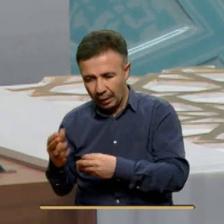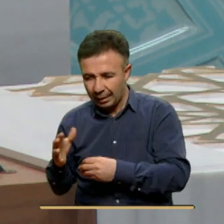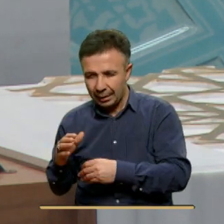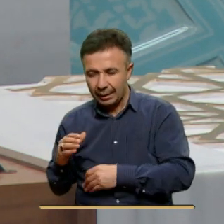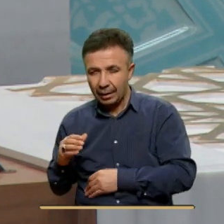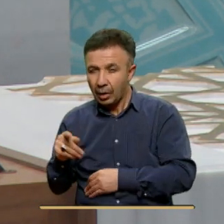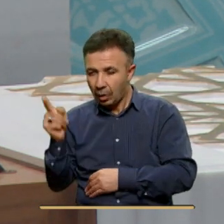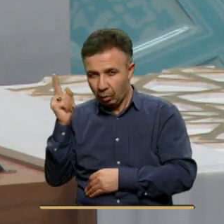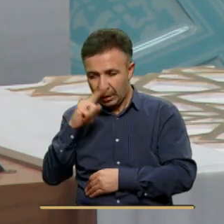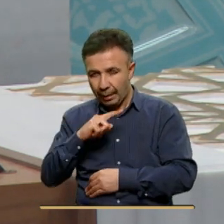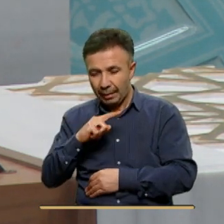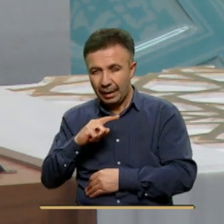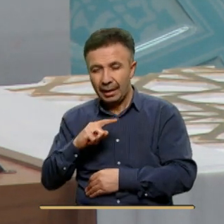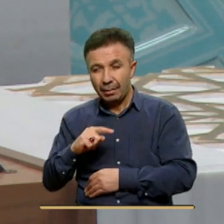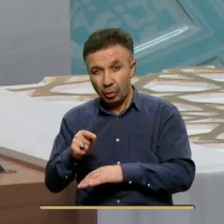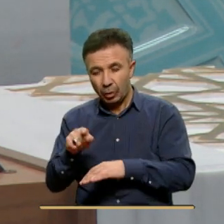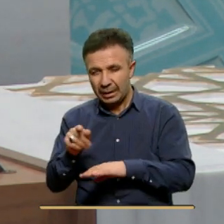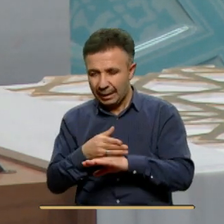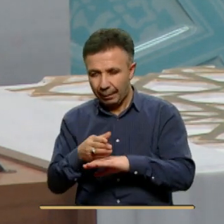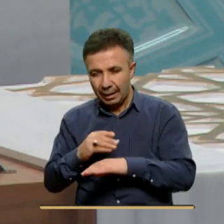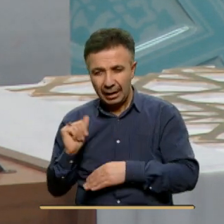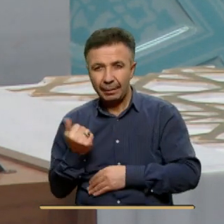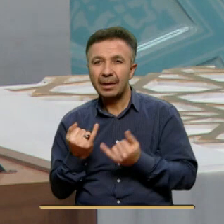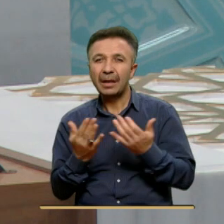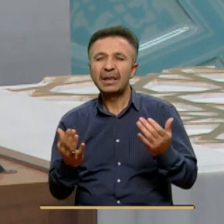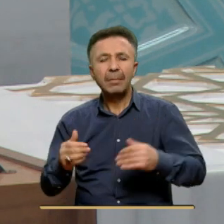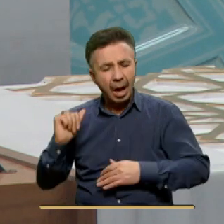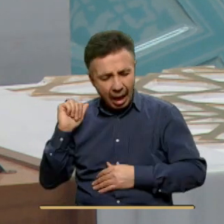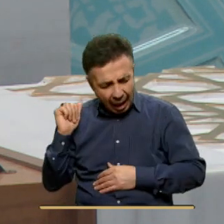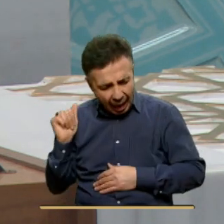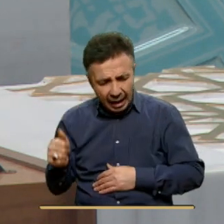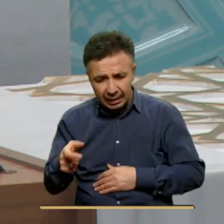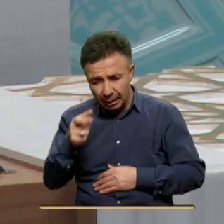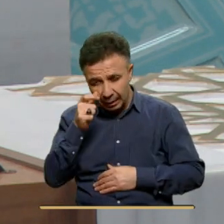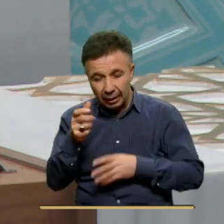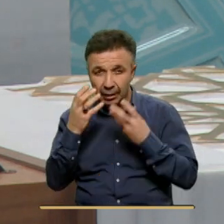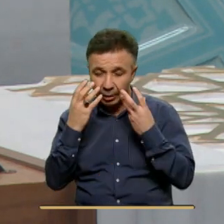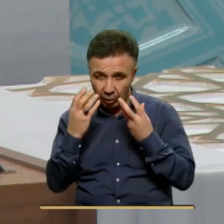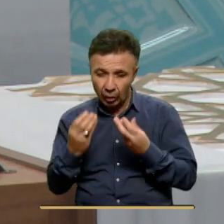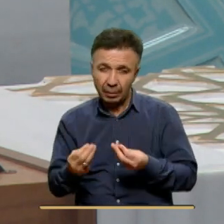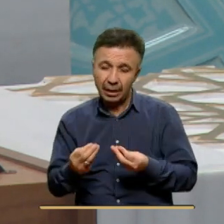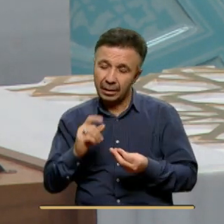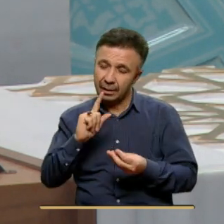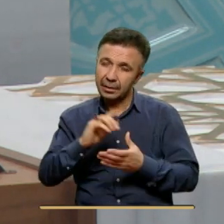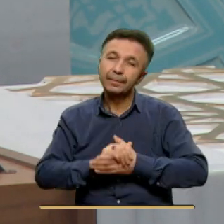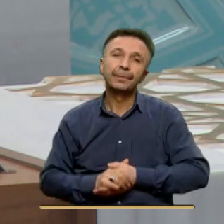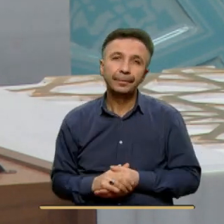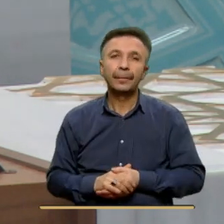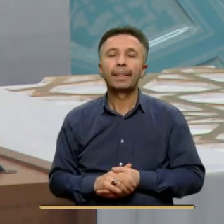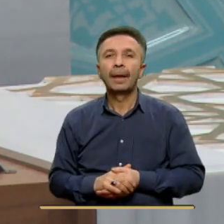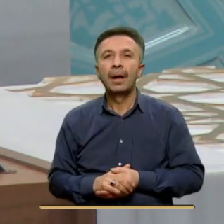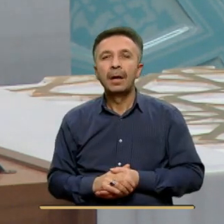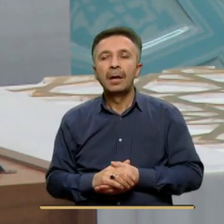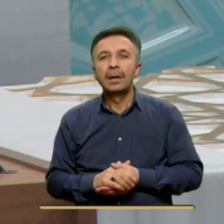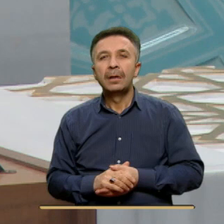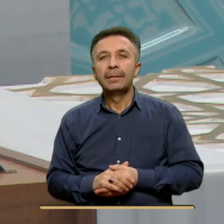kardeşlerim, her daim, her an hassas olmak, dikkat etmek gerekir.